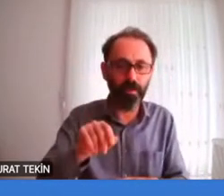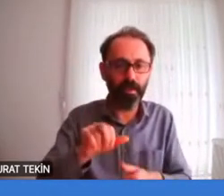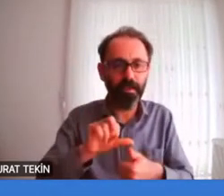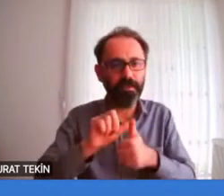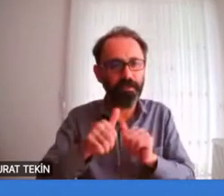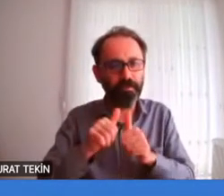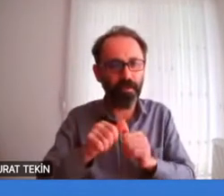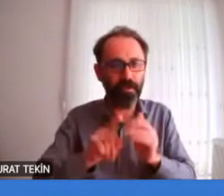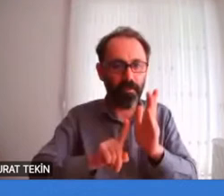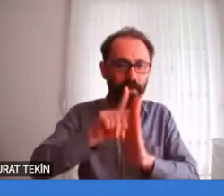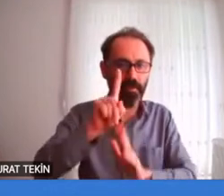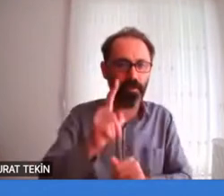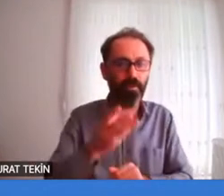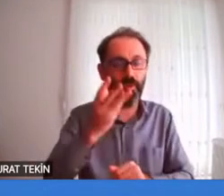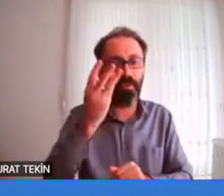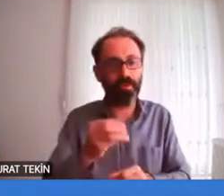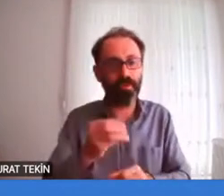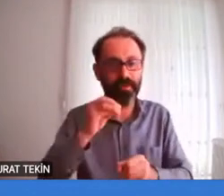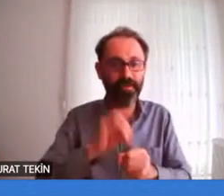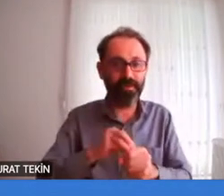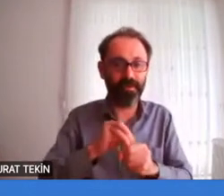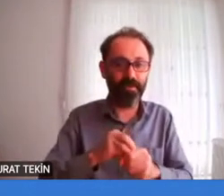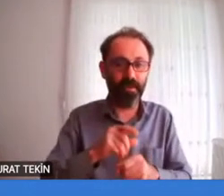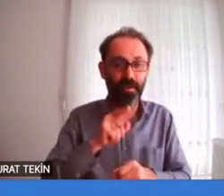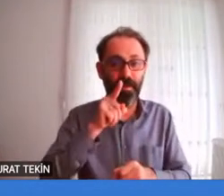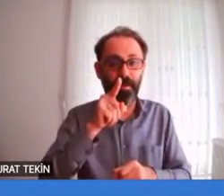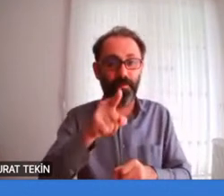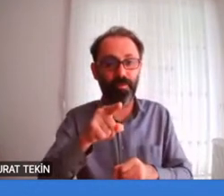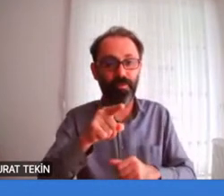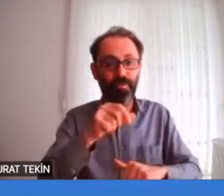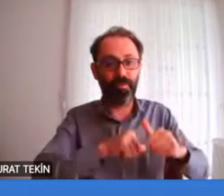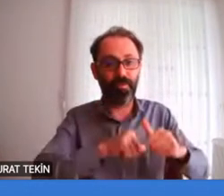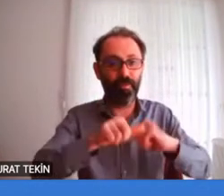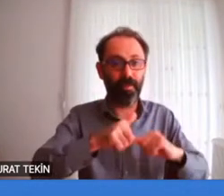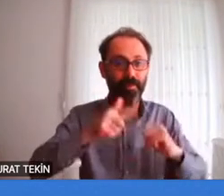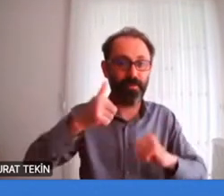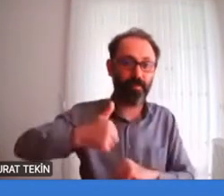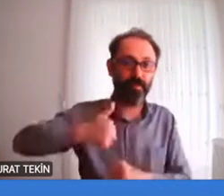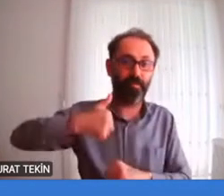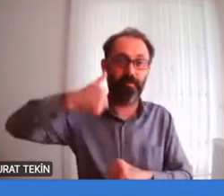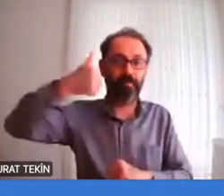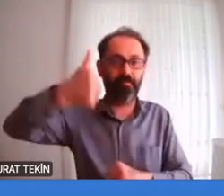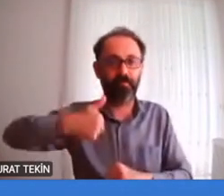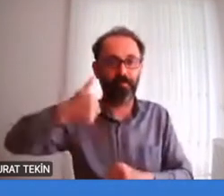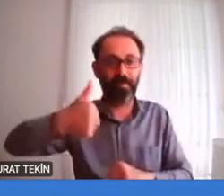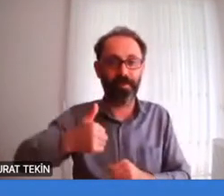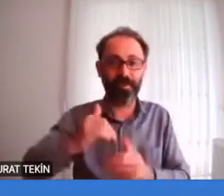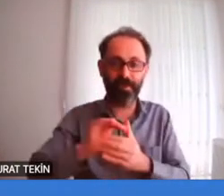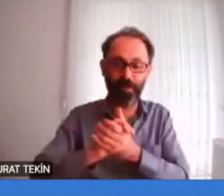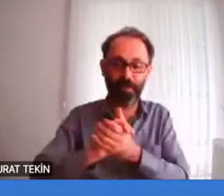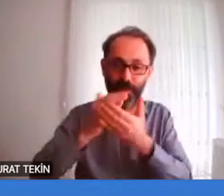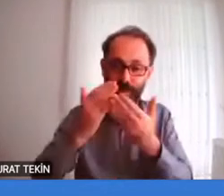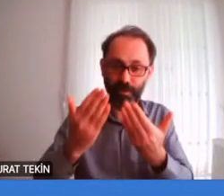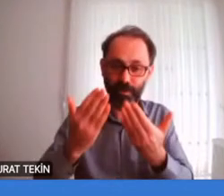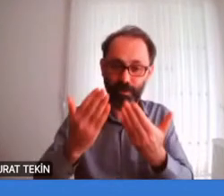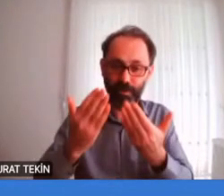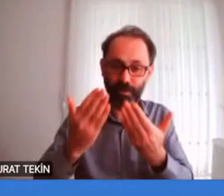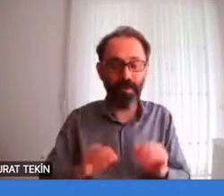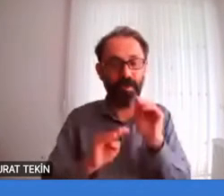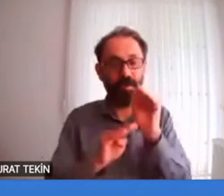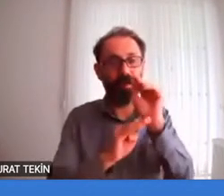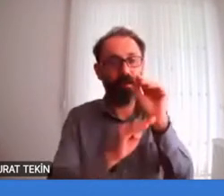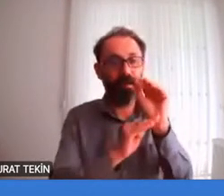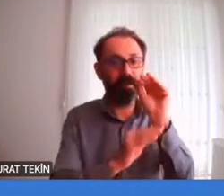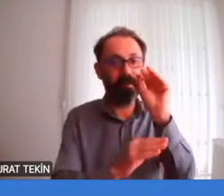olarak algılıyorum değerli arkadaşlar. Yani o yüzden hani hayatın içerisinde biraz daha işte yaşam